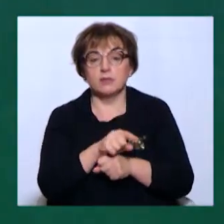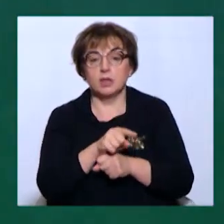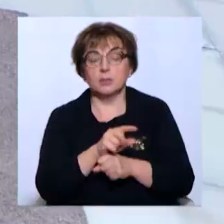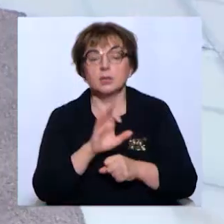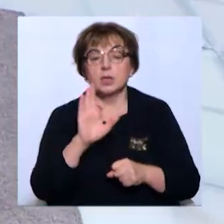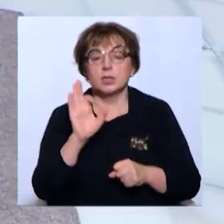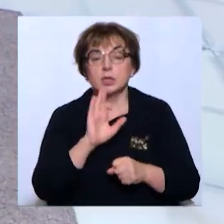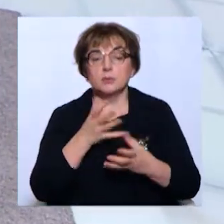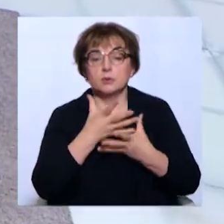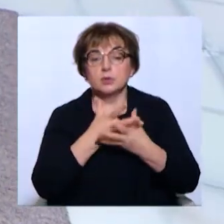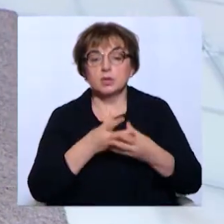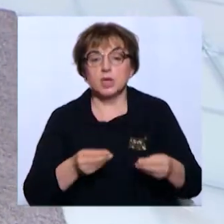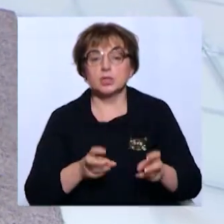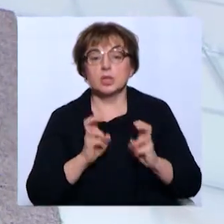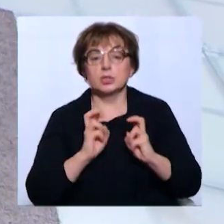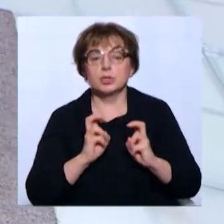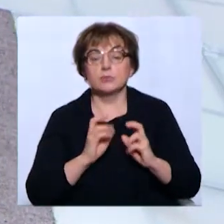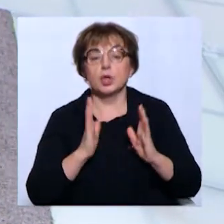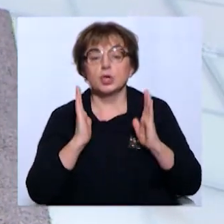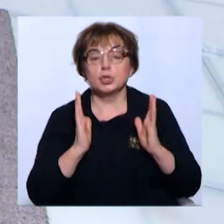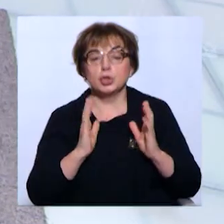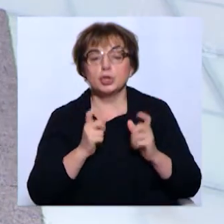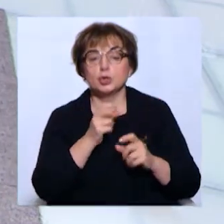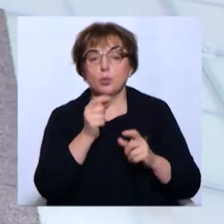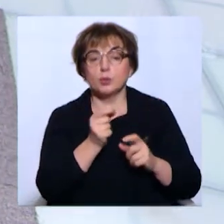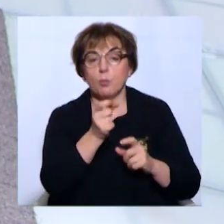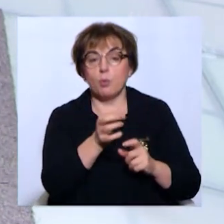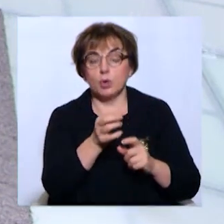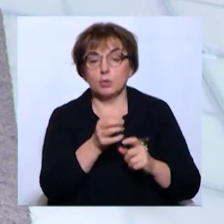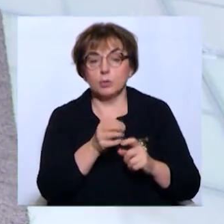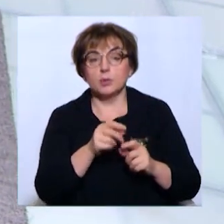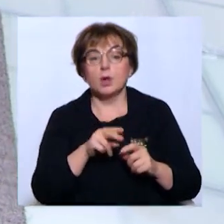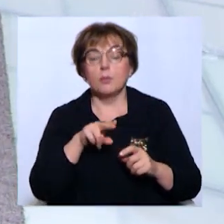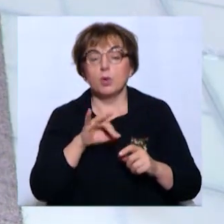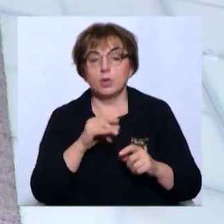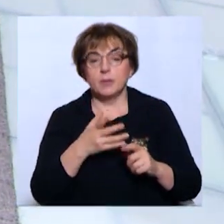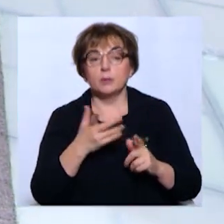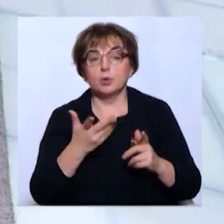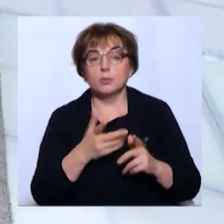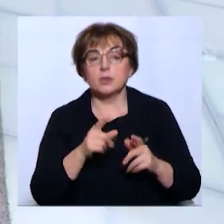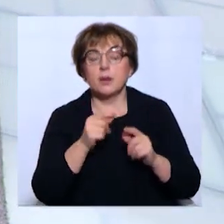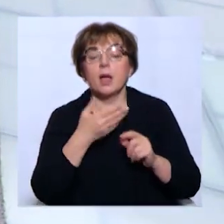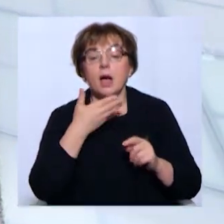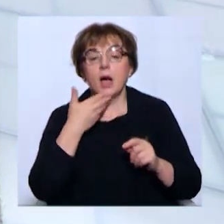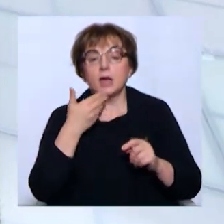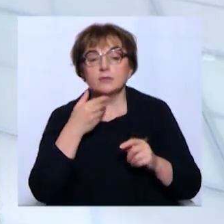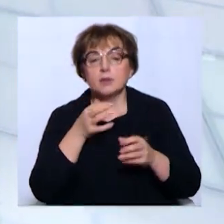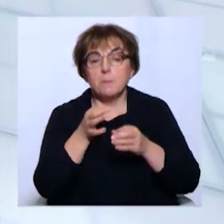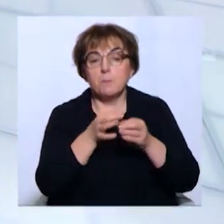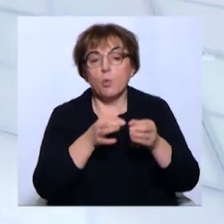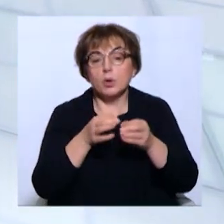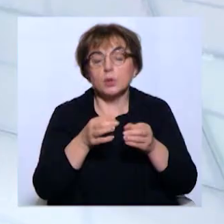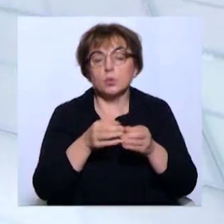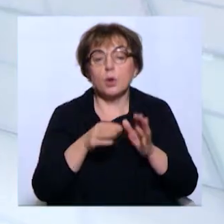ქიმიური დაშლა ნიშნავს დიდი ზომის მოლეკულების, პოლიმერები ქვია დიდი ზომის მოლეკულებს, მარტივ მოლეკულებად,